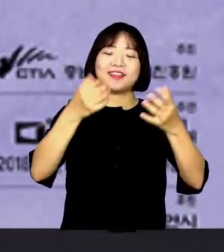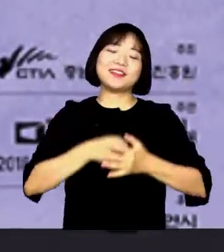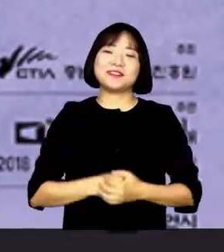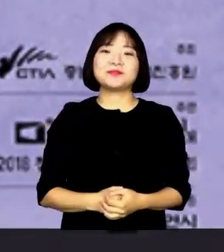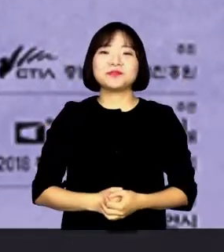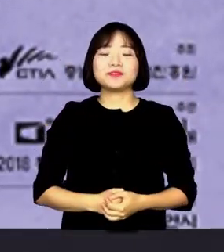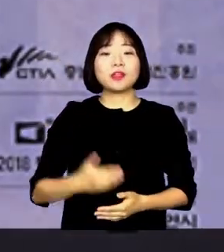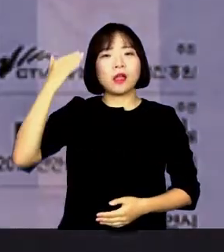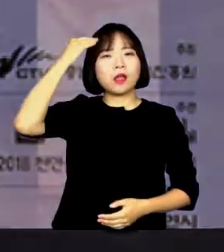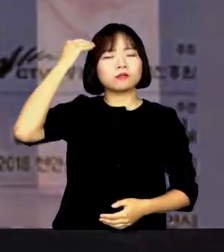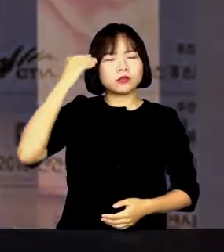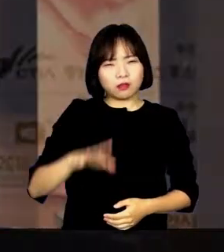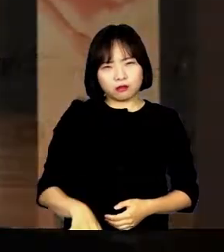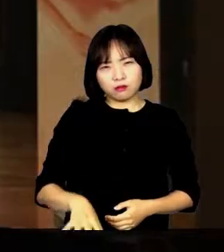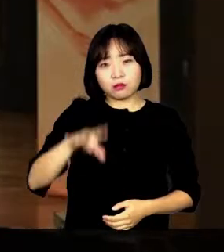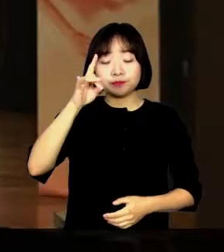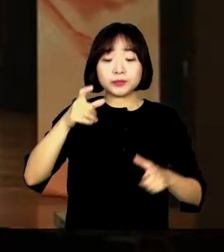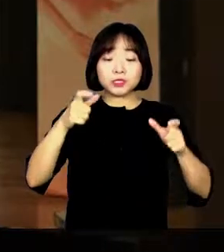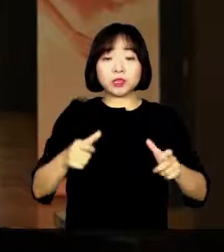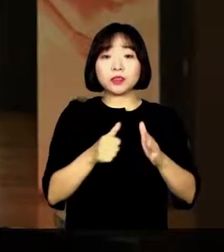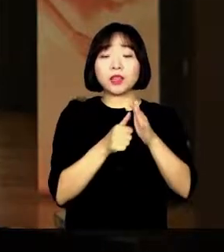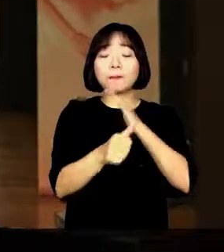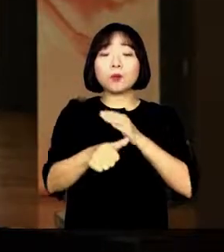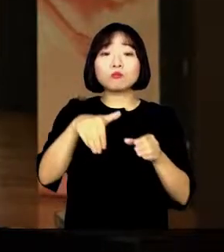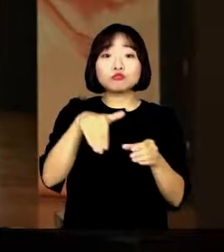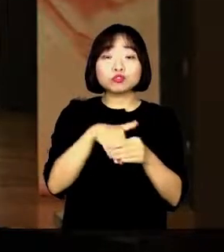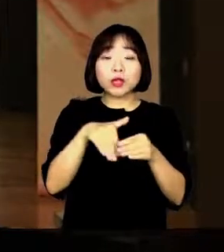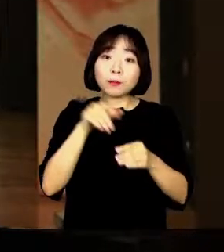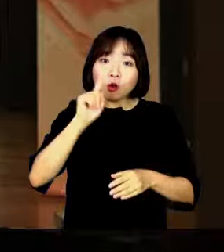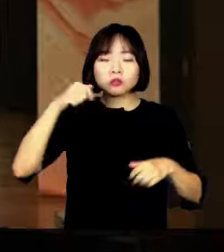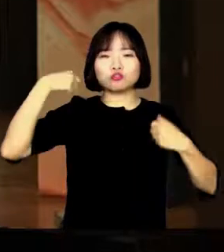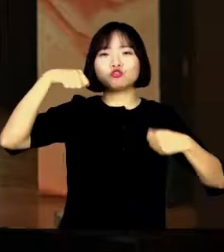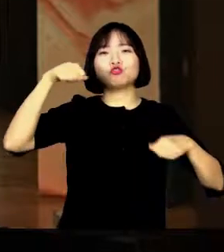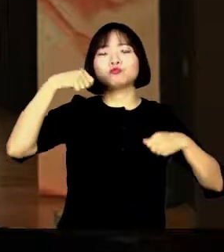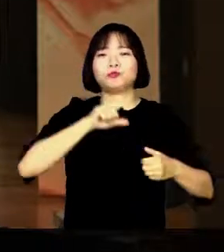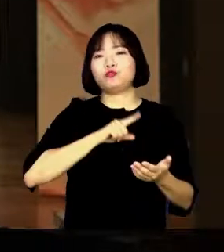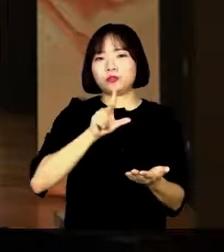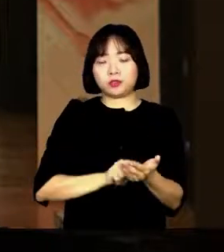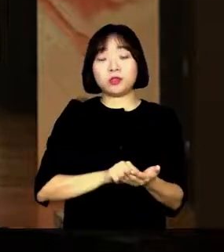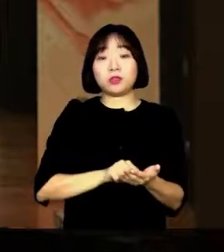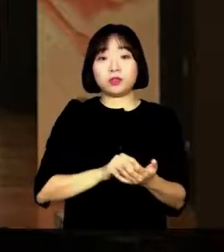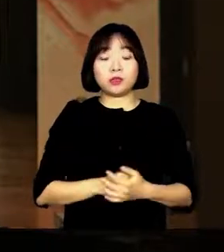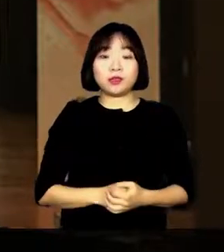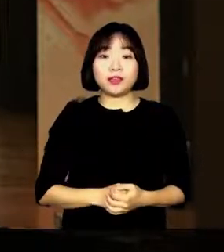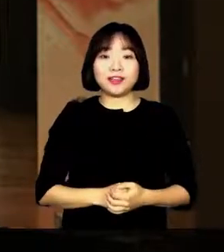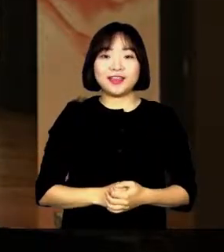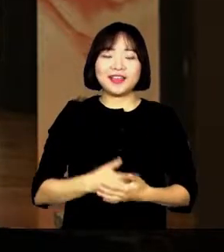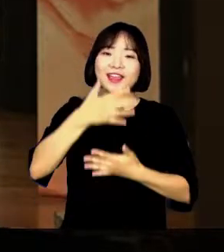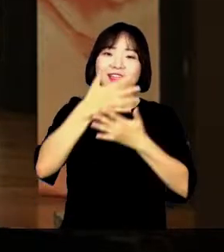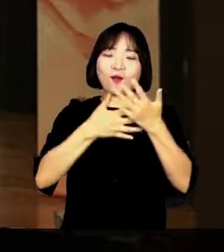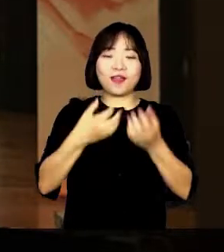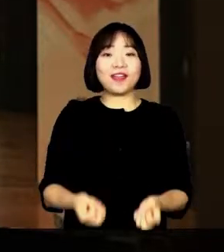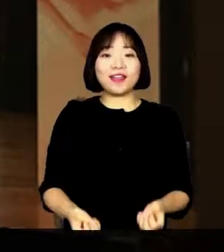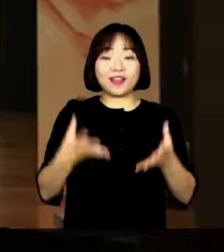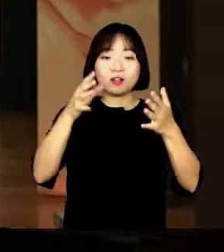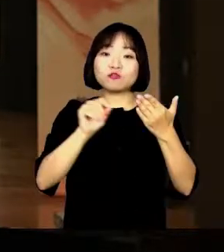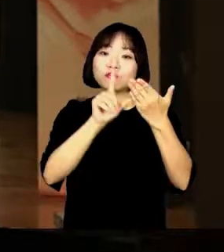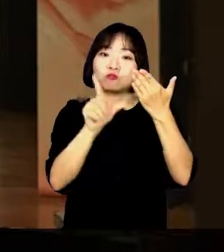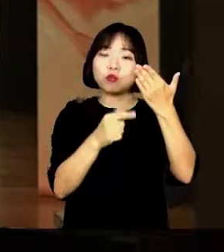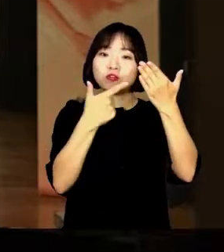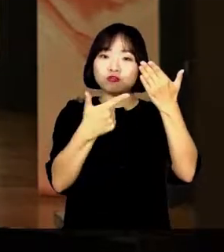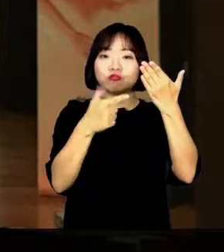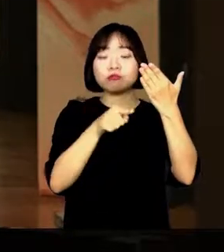춤영화제. 국내 최초로 지역 대표 문화 콘텐츠인 춤을 주제로 한 영화제